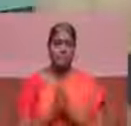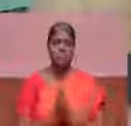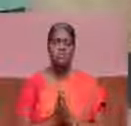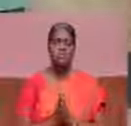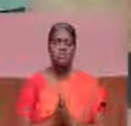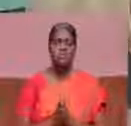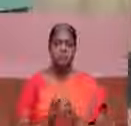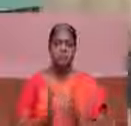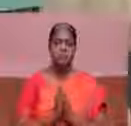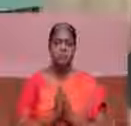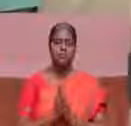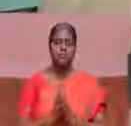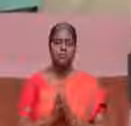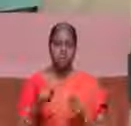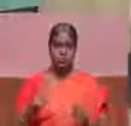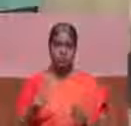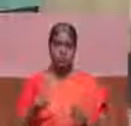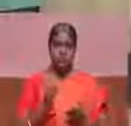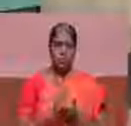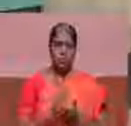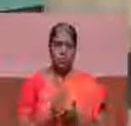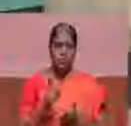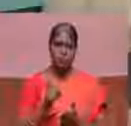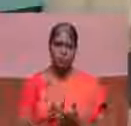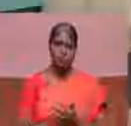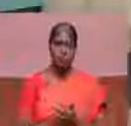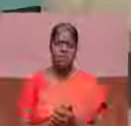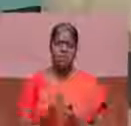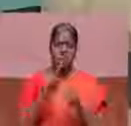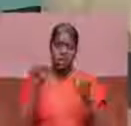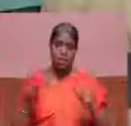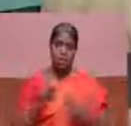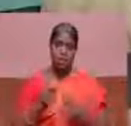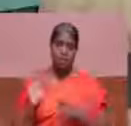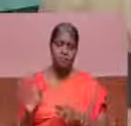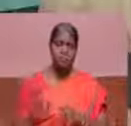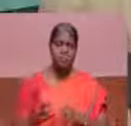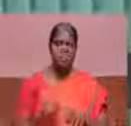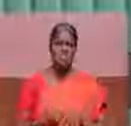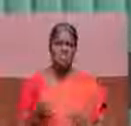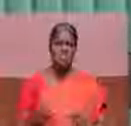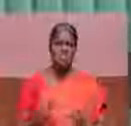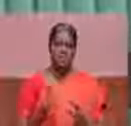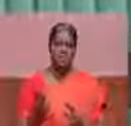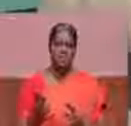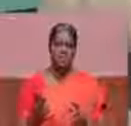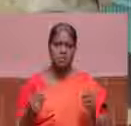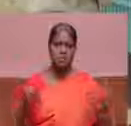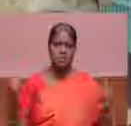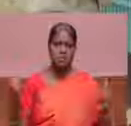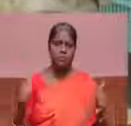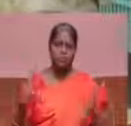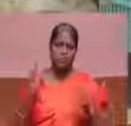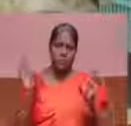வணக்கம் சார். வணக்கம். இங்கதான் உங்களுக்கு டியூட்டியா? ஆமா சார். கேட்டோட சாவி இருக்குது இல்லையா? இருக்கு சார். சில நேரங்களில் சக்கர நாற்காலியில் வரும் மாற்றுத்திறனாளி